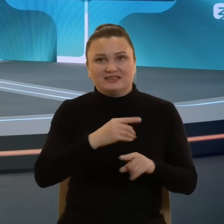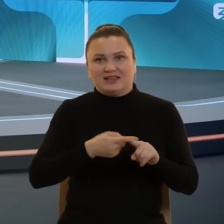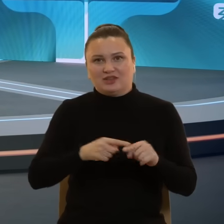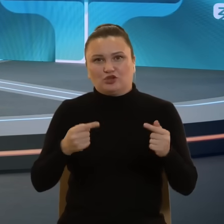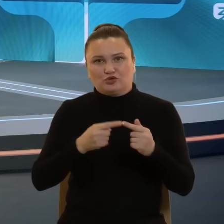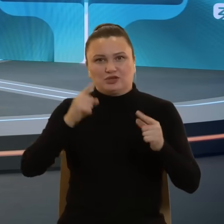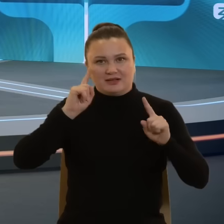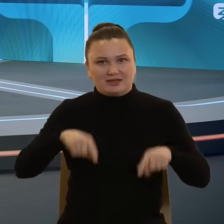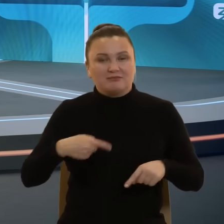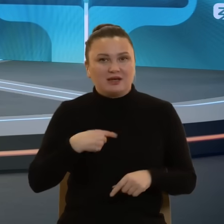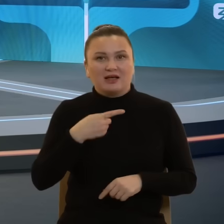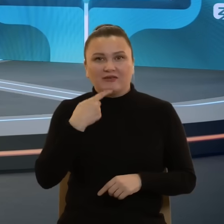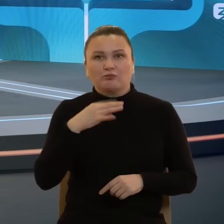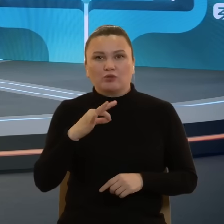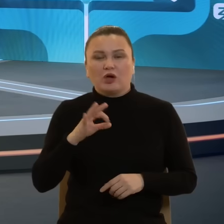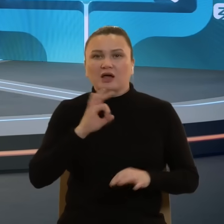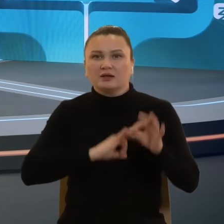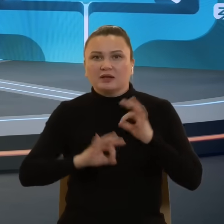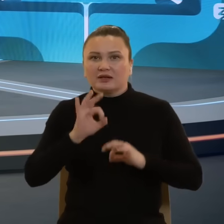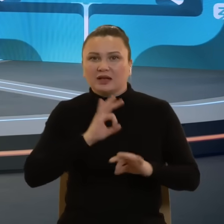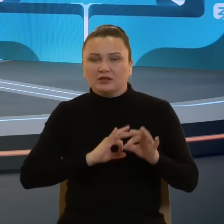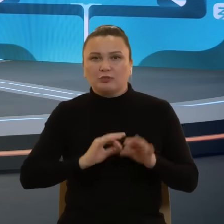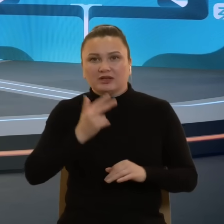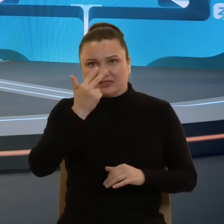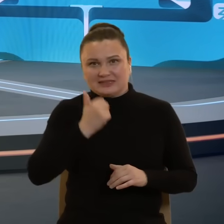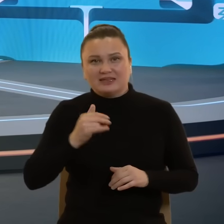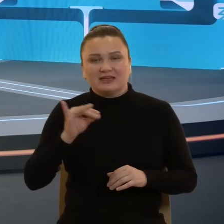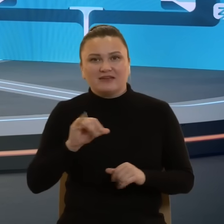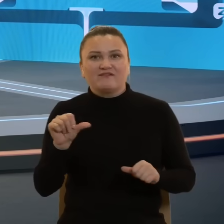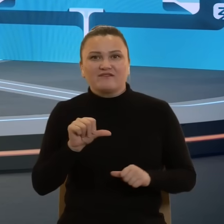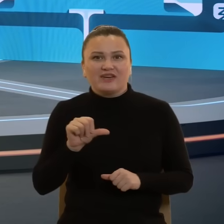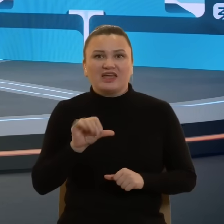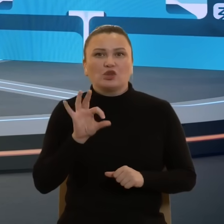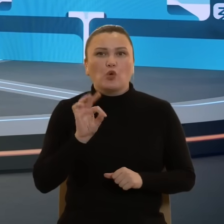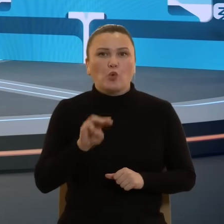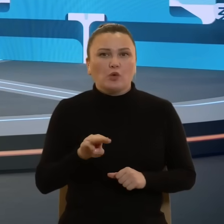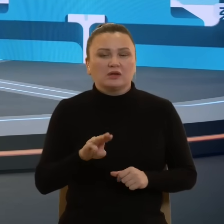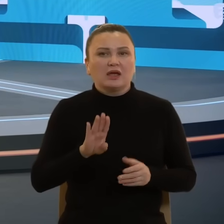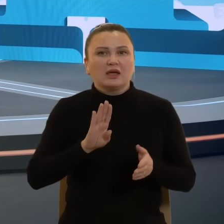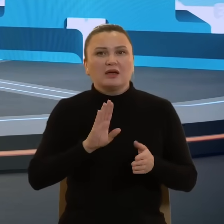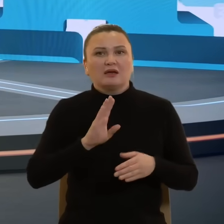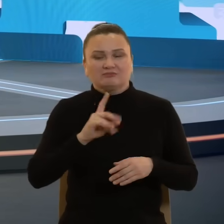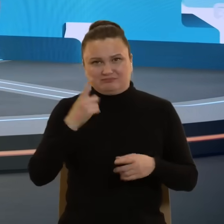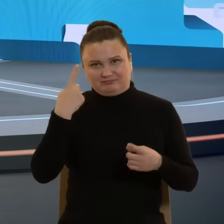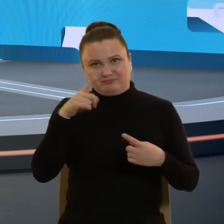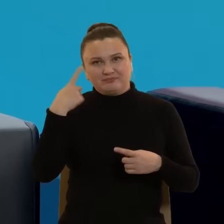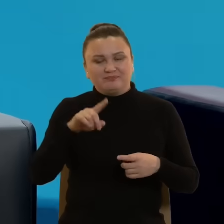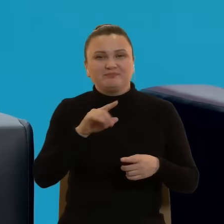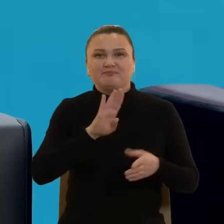знают. Мы вроде бы говорим про антибиотикорезистентность и вред от бессистемного